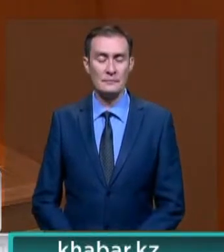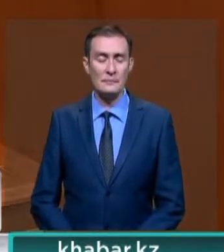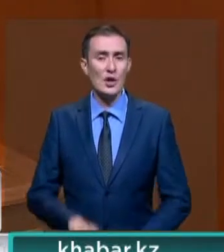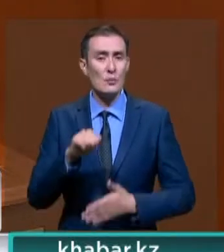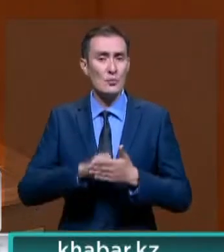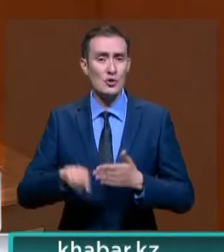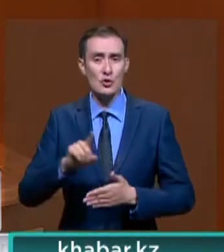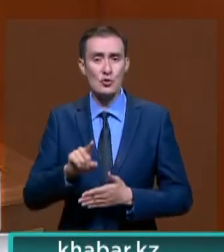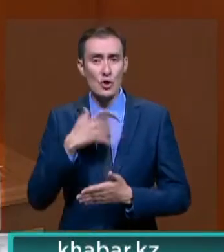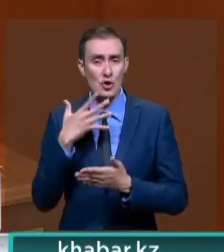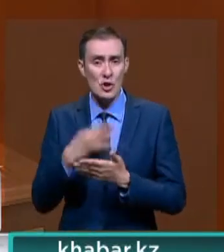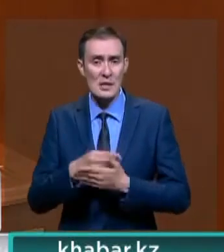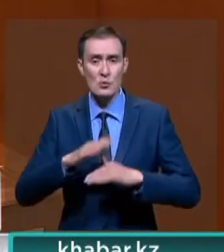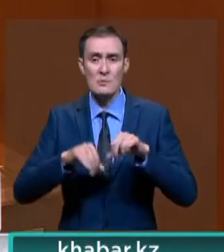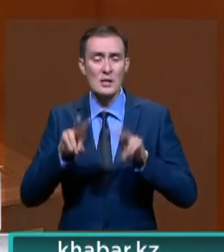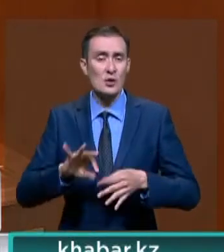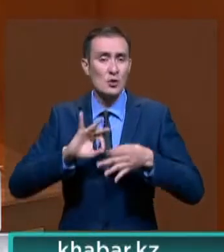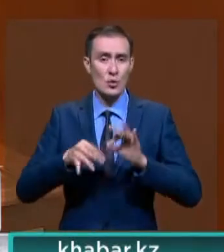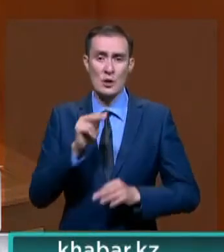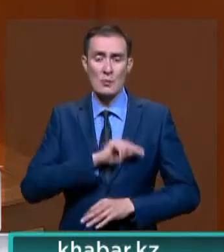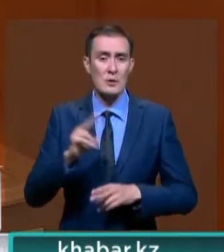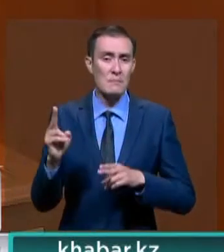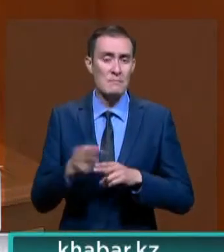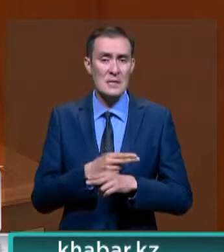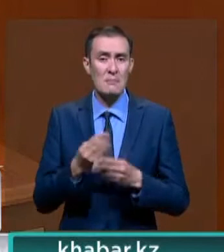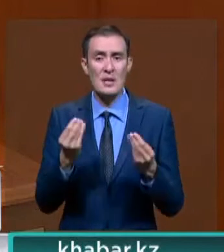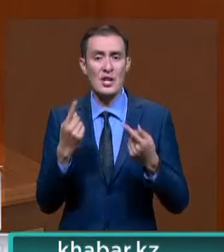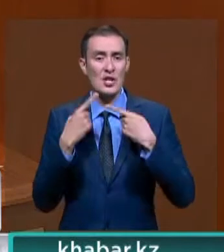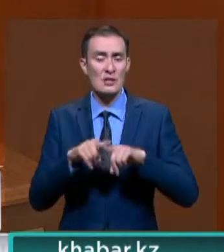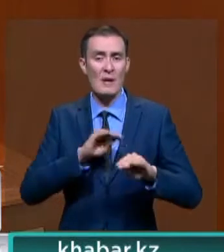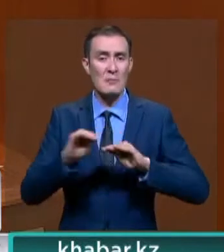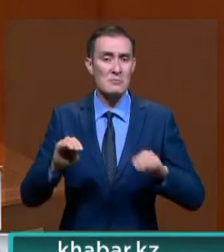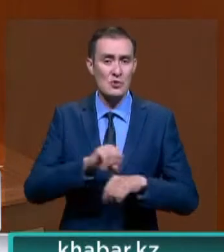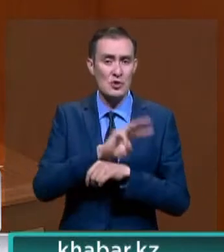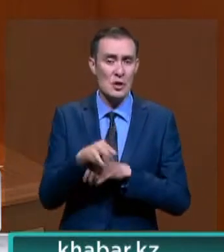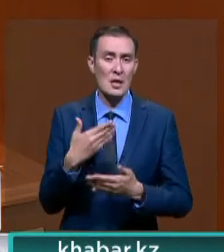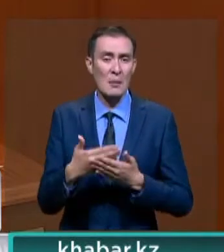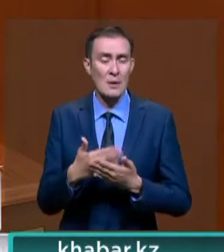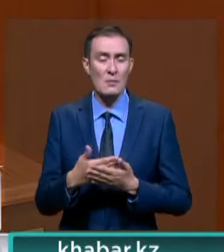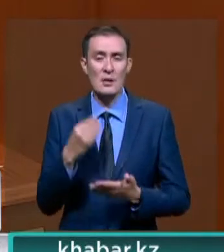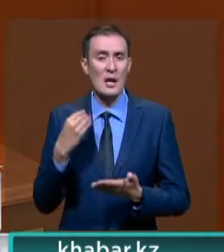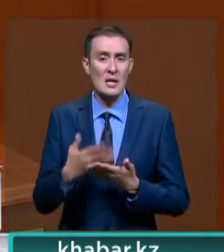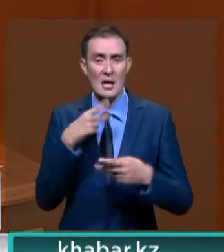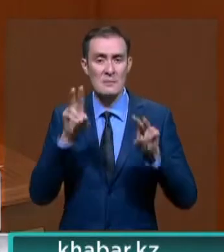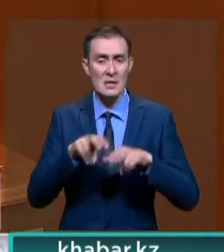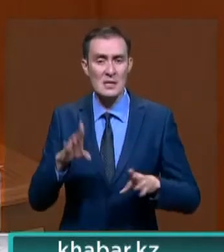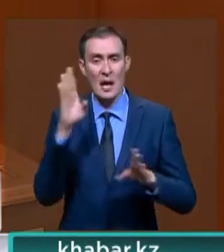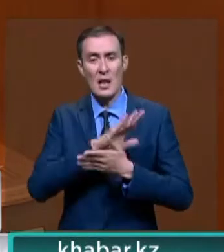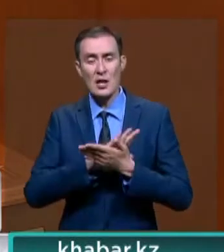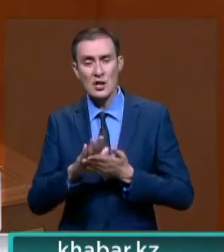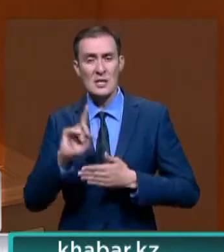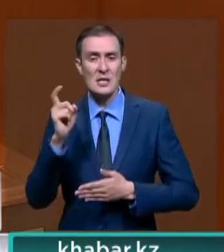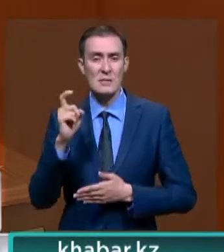Причина в том, что частному эксперту сложно работать без материально-технического обеспечения, например, некоторые дорогие экспертизы, экологические,